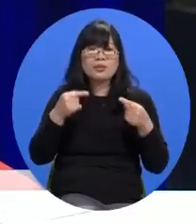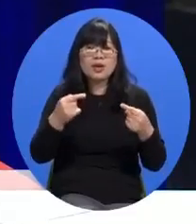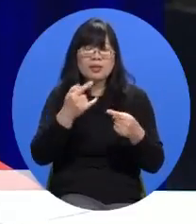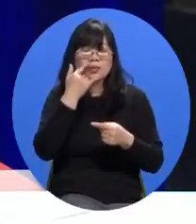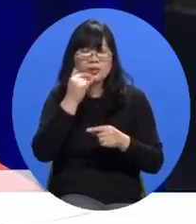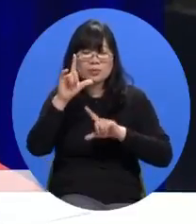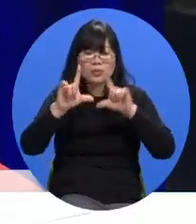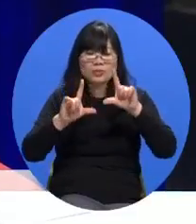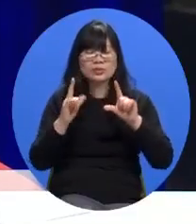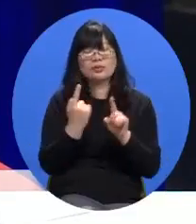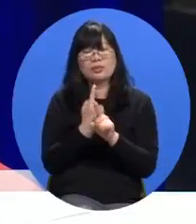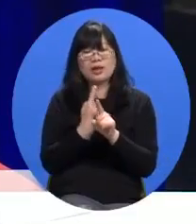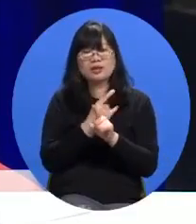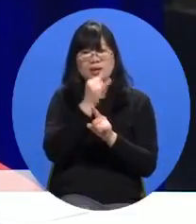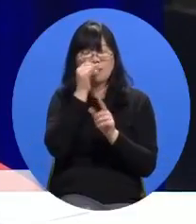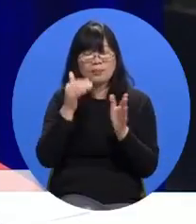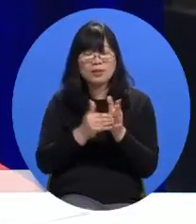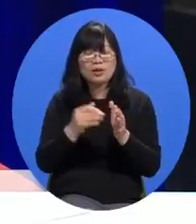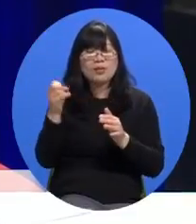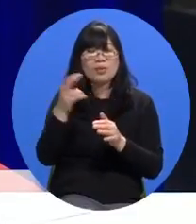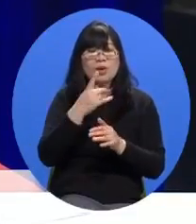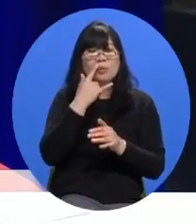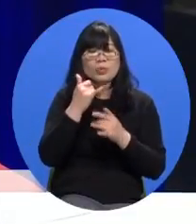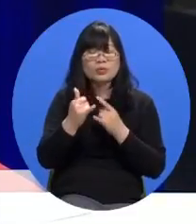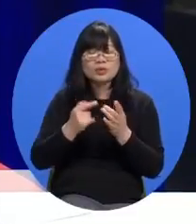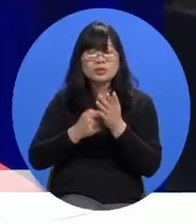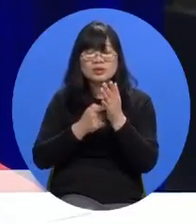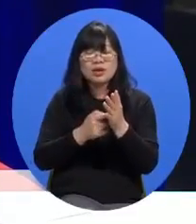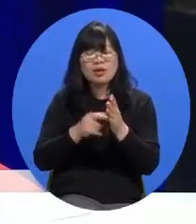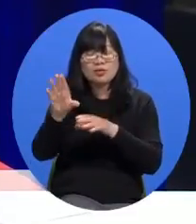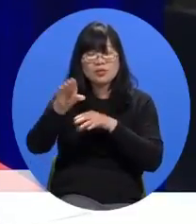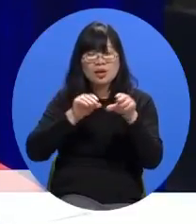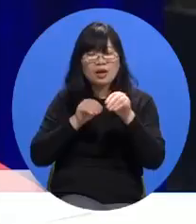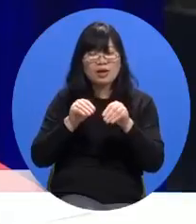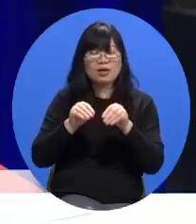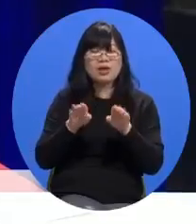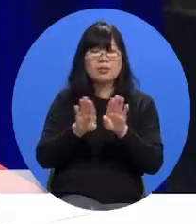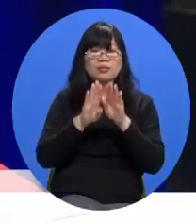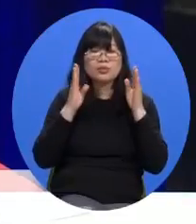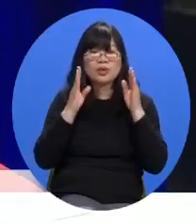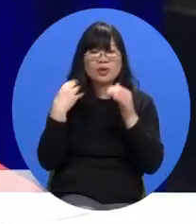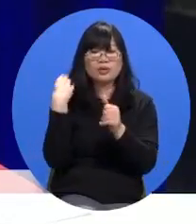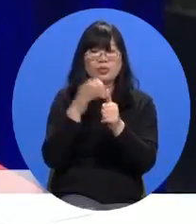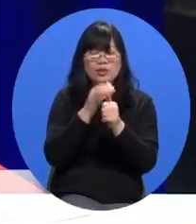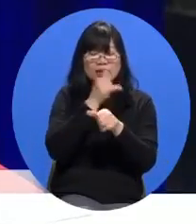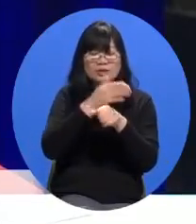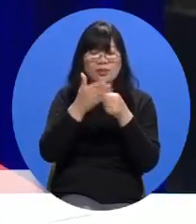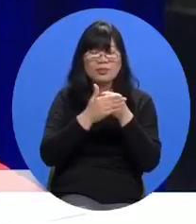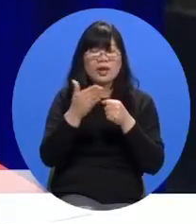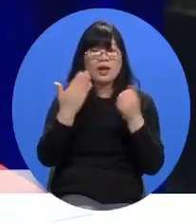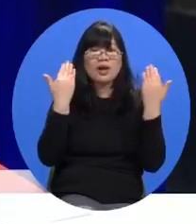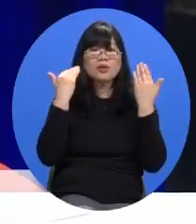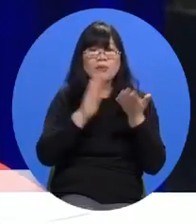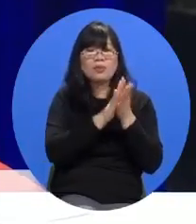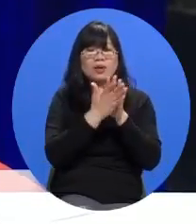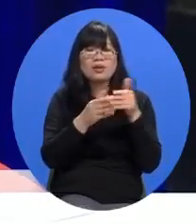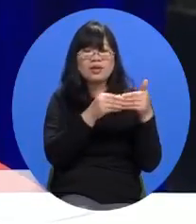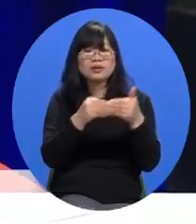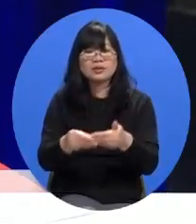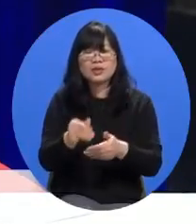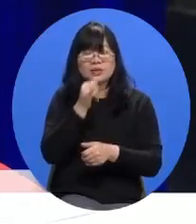학부모들의 모습도 많이 달라지고 또 학부모들의 의견을 수렴할 수 있는 창구 역할을 하고 있기 때문에 학교의 변화를